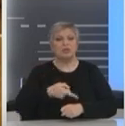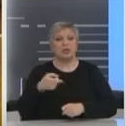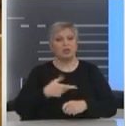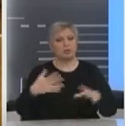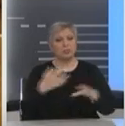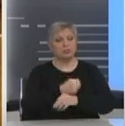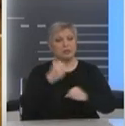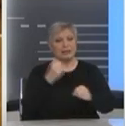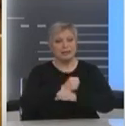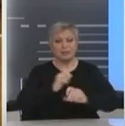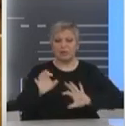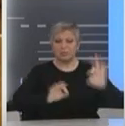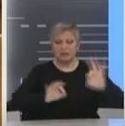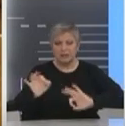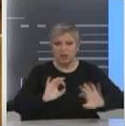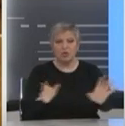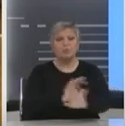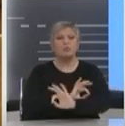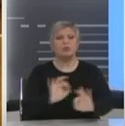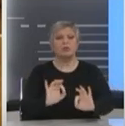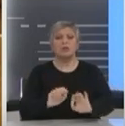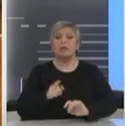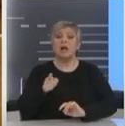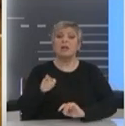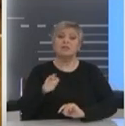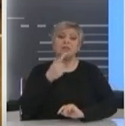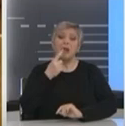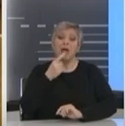Αυτοαναγορεύεστε σε μεγάλοι μεταρρυθμιστές. Αλλά αυτό είναι και